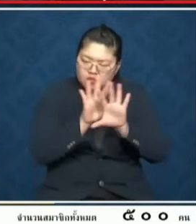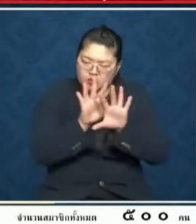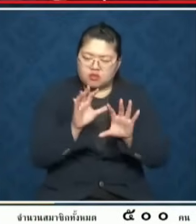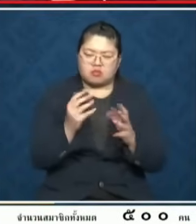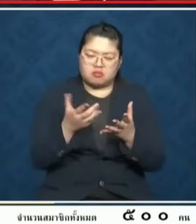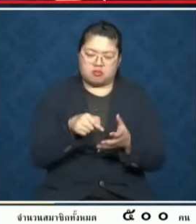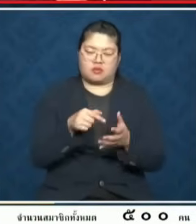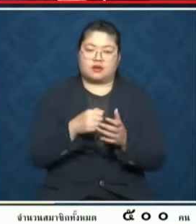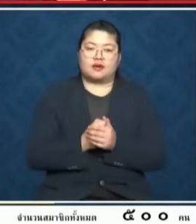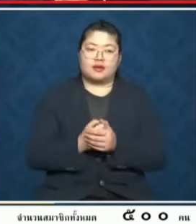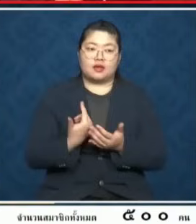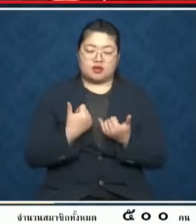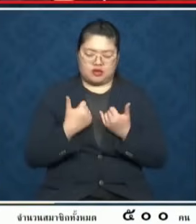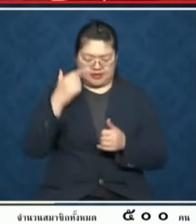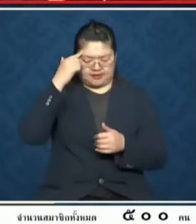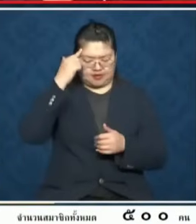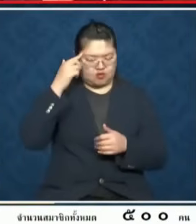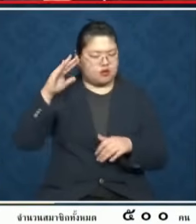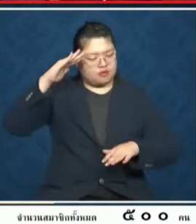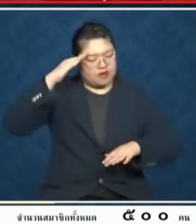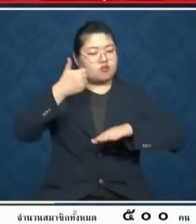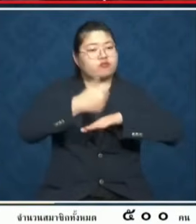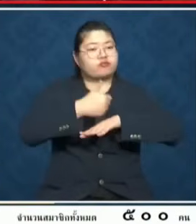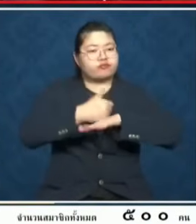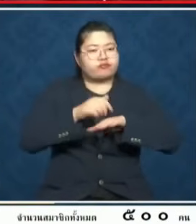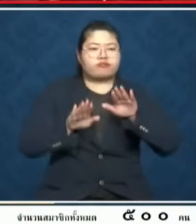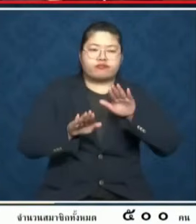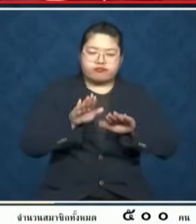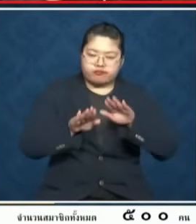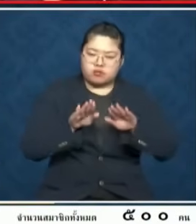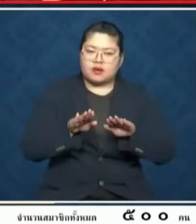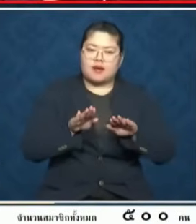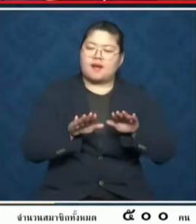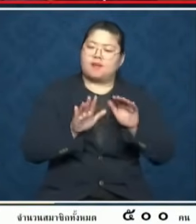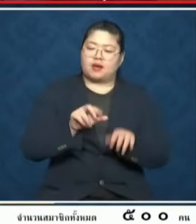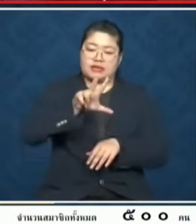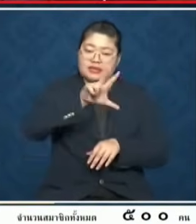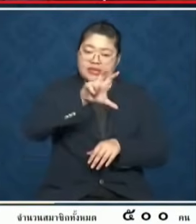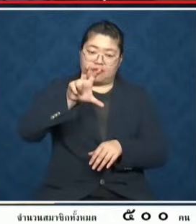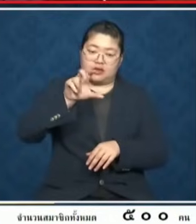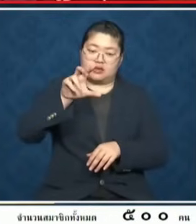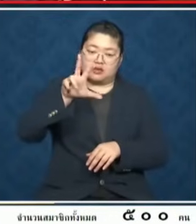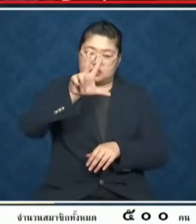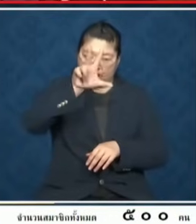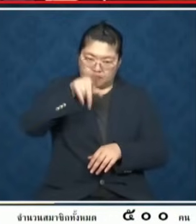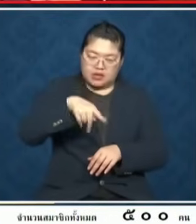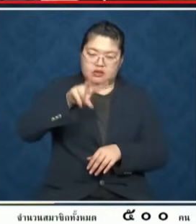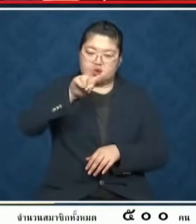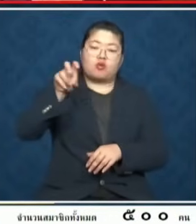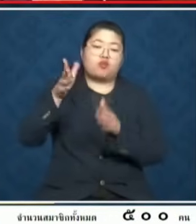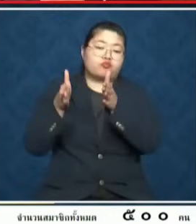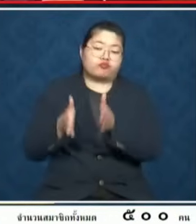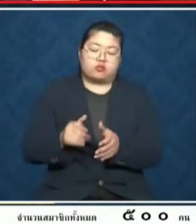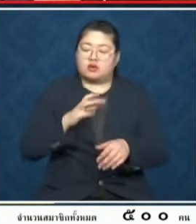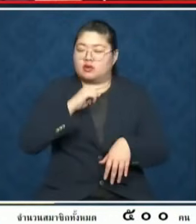ว่าตอนนี้เรามีนายทหารชั้นนายพลใกล้เคียงกับจำนวนตัวเลข 3,200คนแล้วค่ะถ้านาย